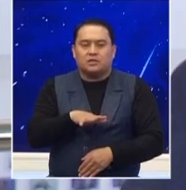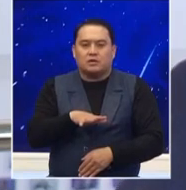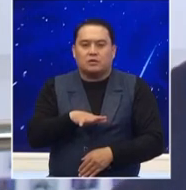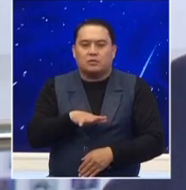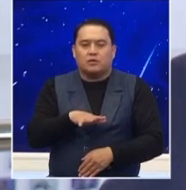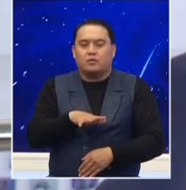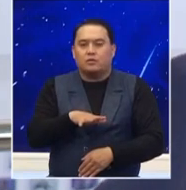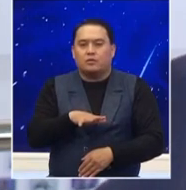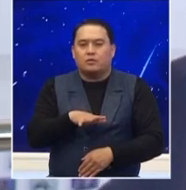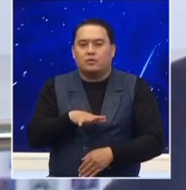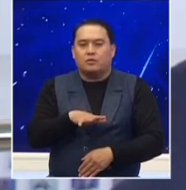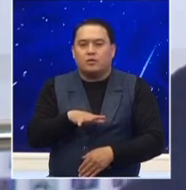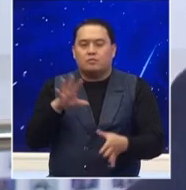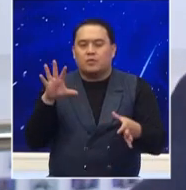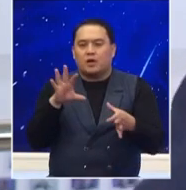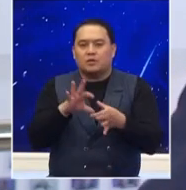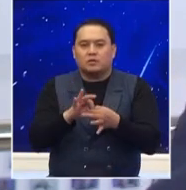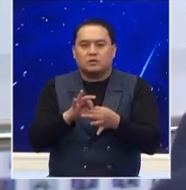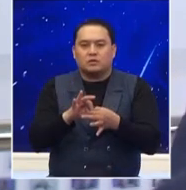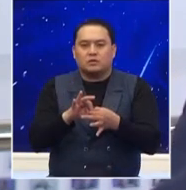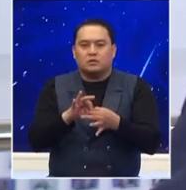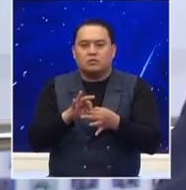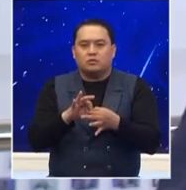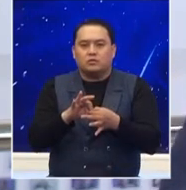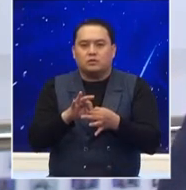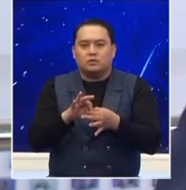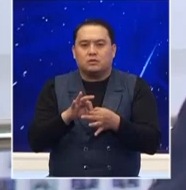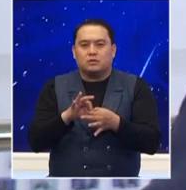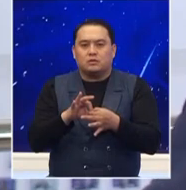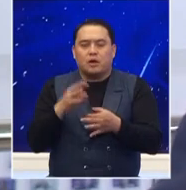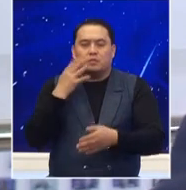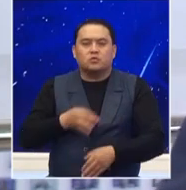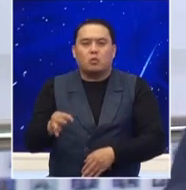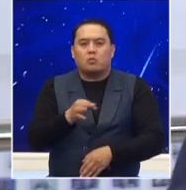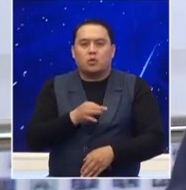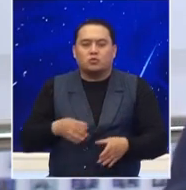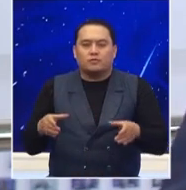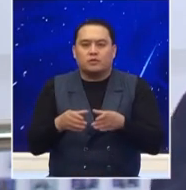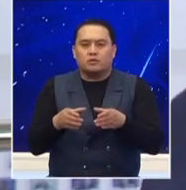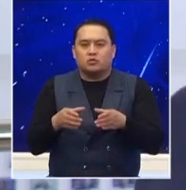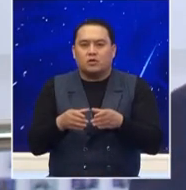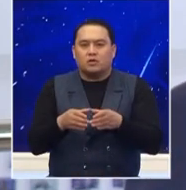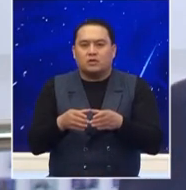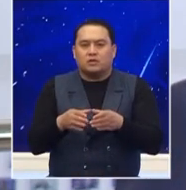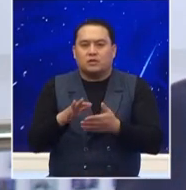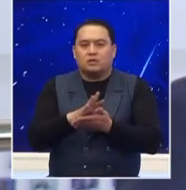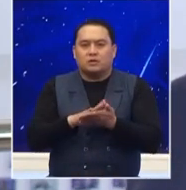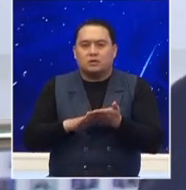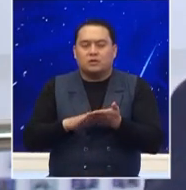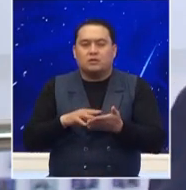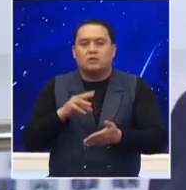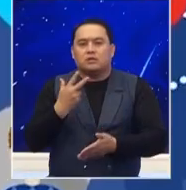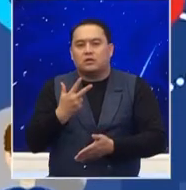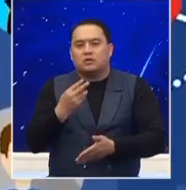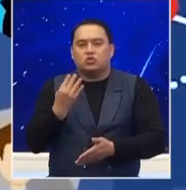конца года уже планируется подключение 84 населенных пунктов по Алматинской области мобильным интернетом. Это получается по технологии 3G или